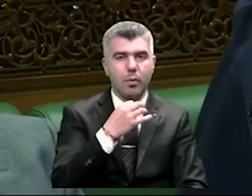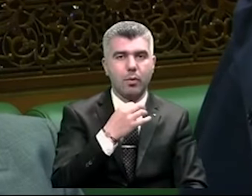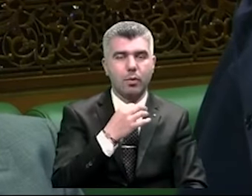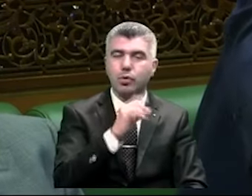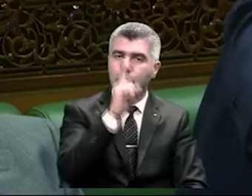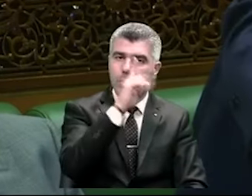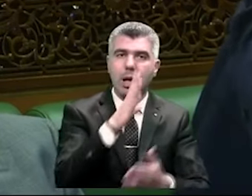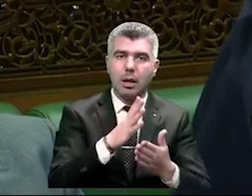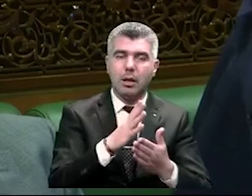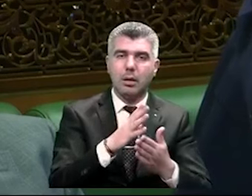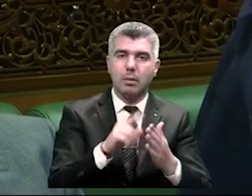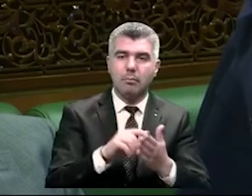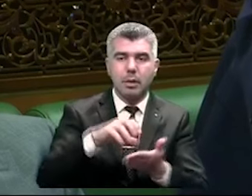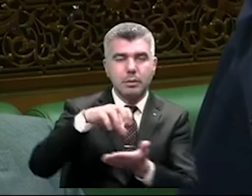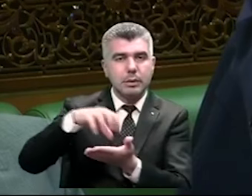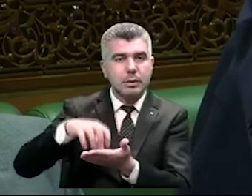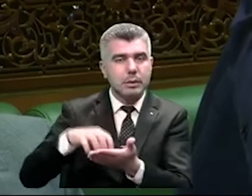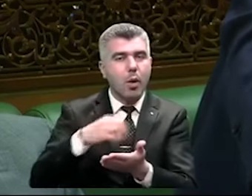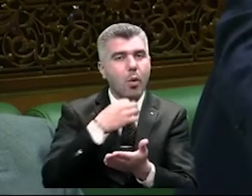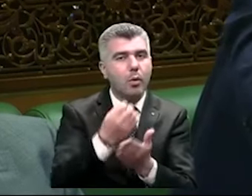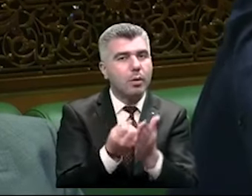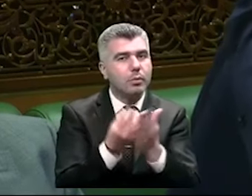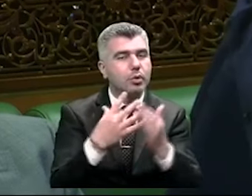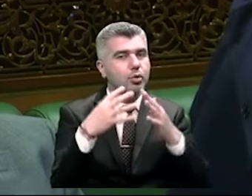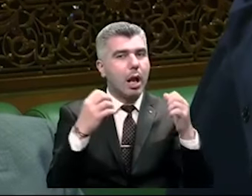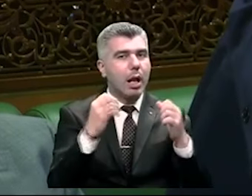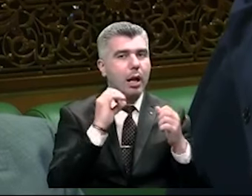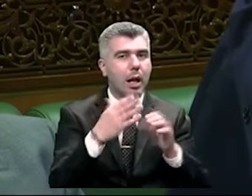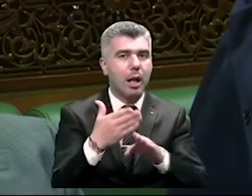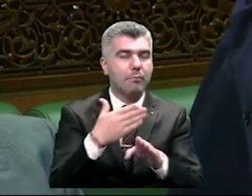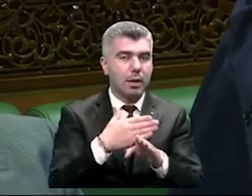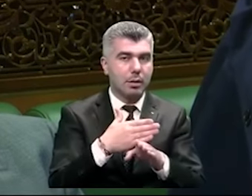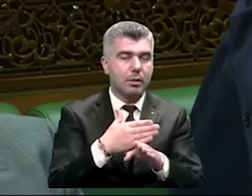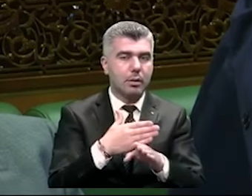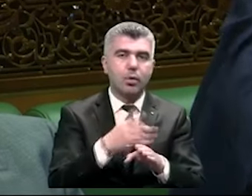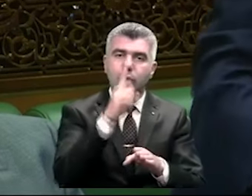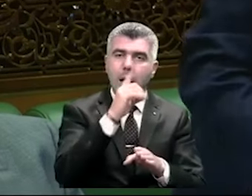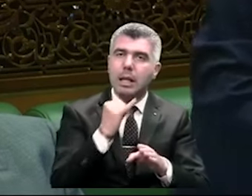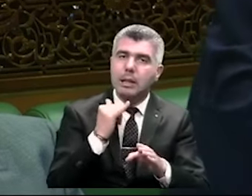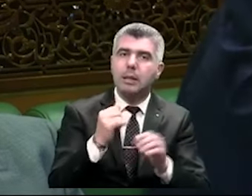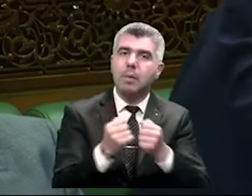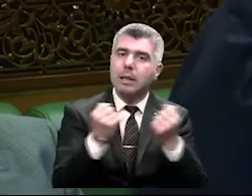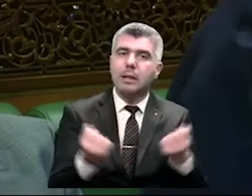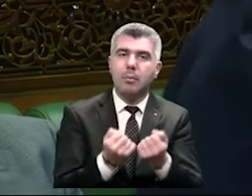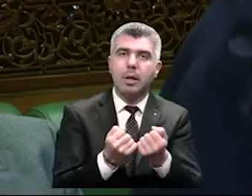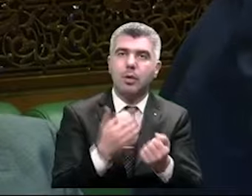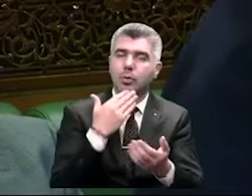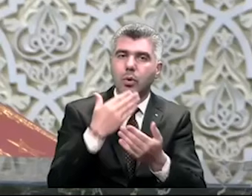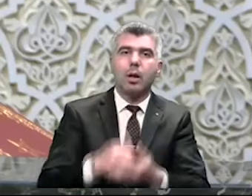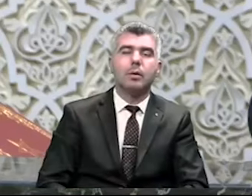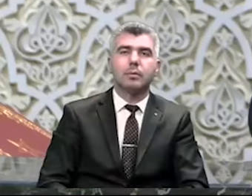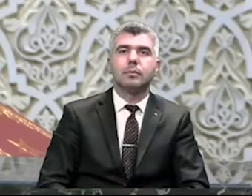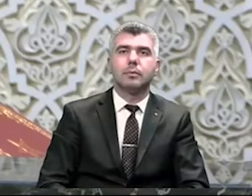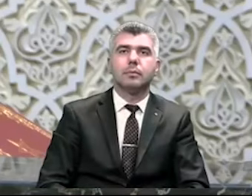تاخذوا بعين الاعتبار هذ النقط اللي تنا الانتباه ديالكم لها باش نكمل المسار اع التنميه وشكرا شكرا